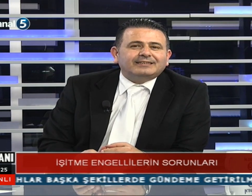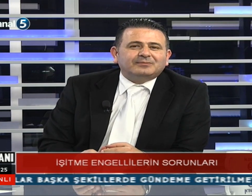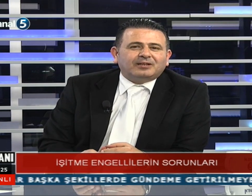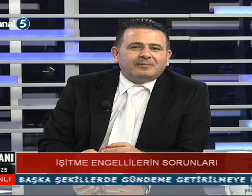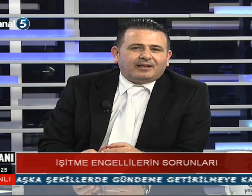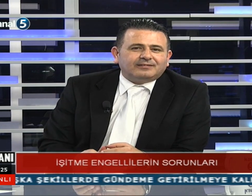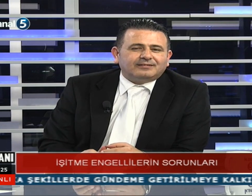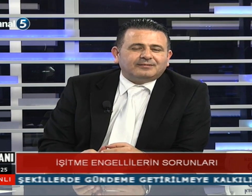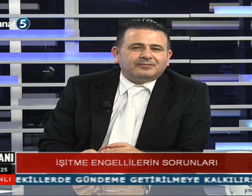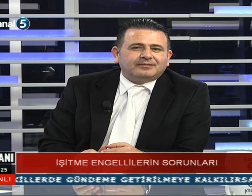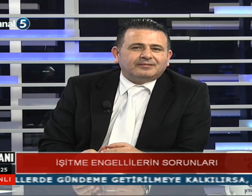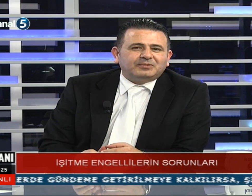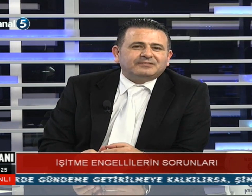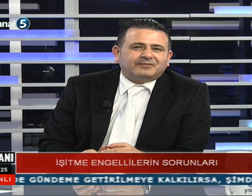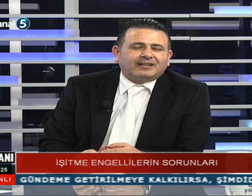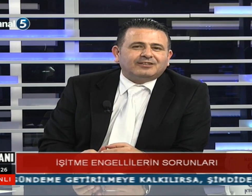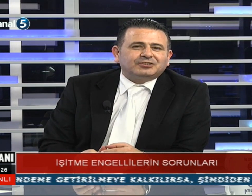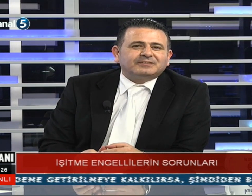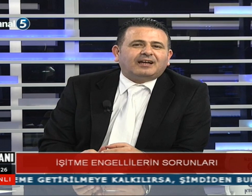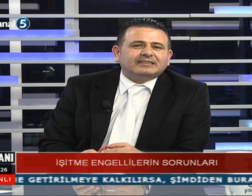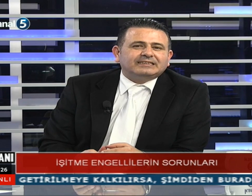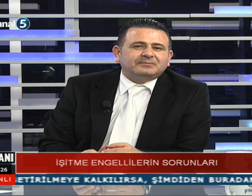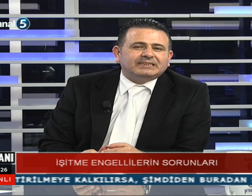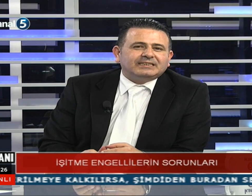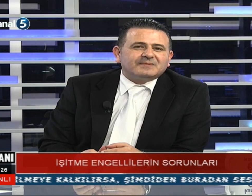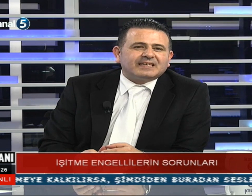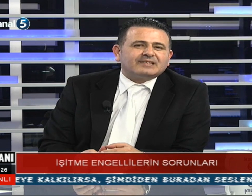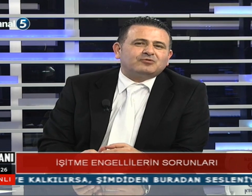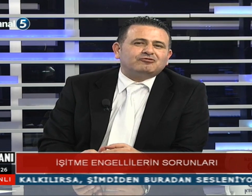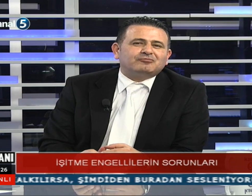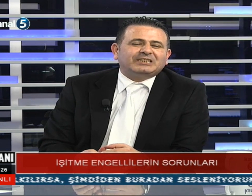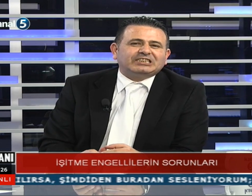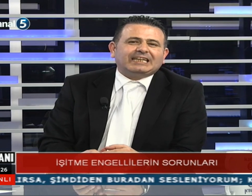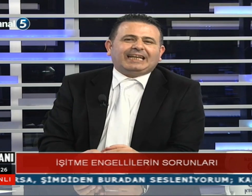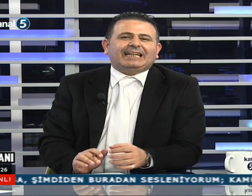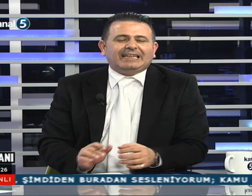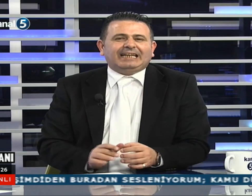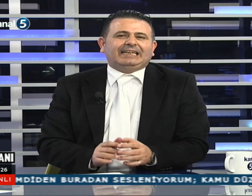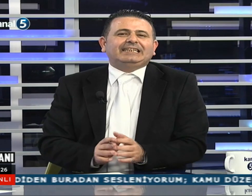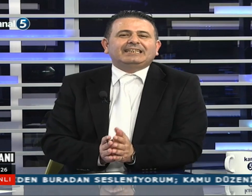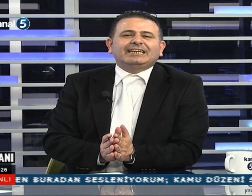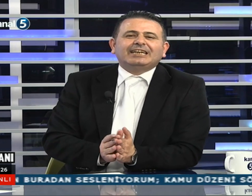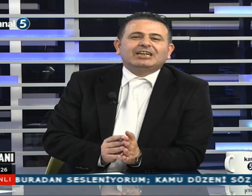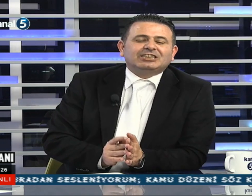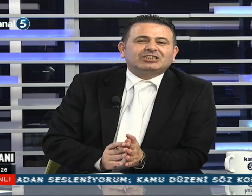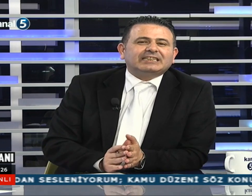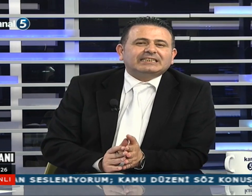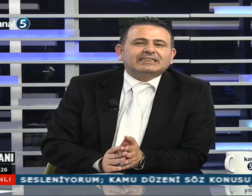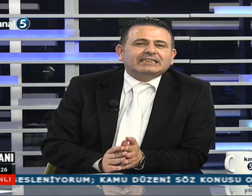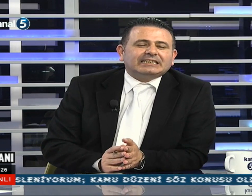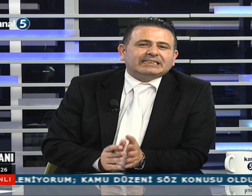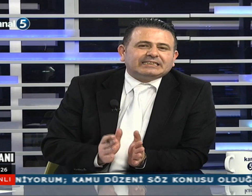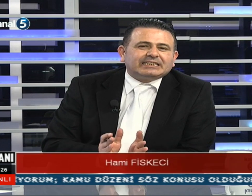Yeterli eğitim alamayan bir vatandaşımızın attığı bir imza sonucu başına gelenlerle ilgili